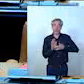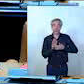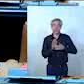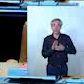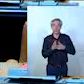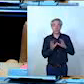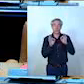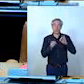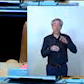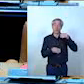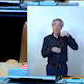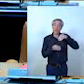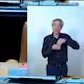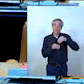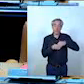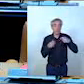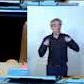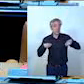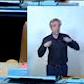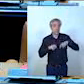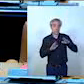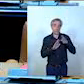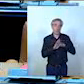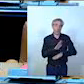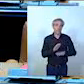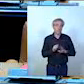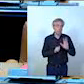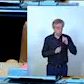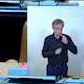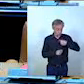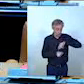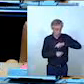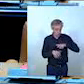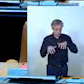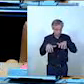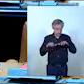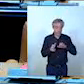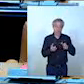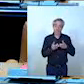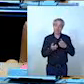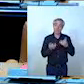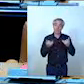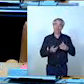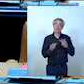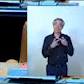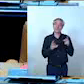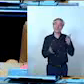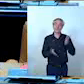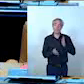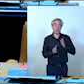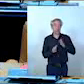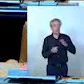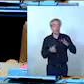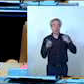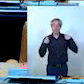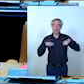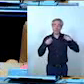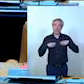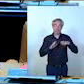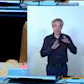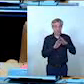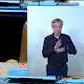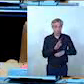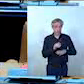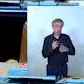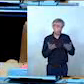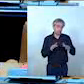la sobriété dans la gestion de ces dernières. Nous allons donc nous atteler au patrimoine municipal pour limiter au maximum ses consommations. Et